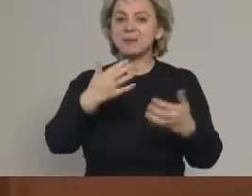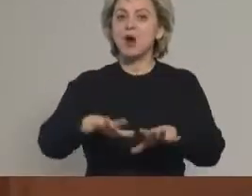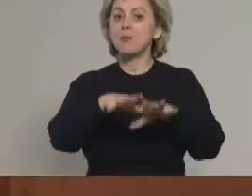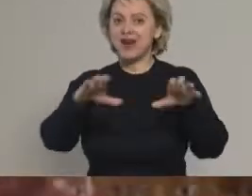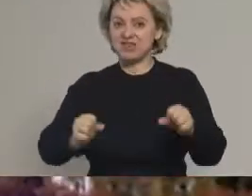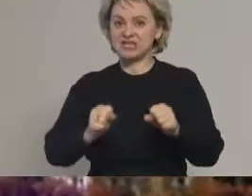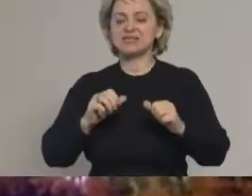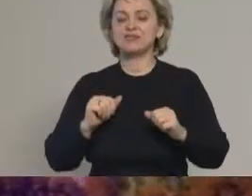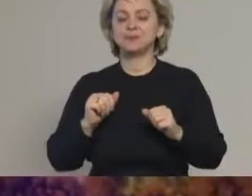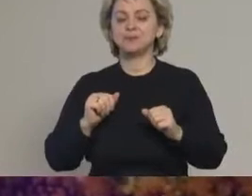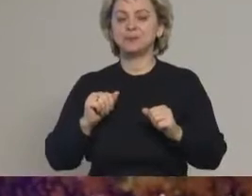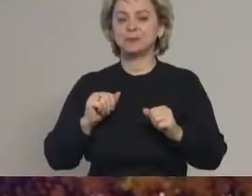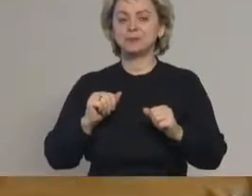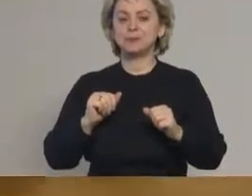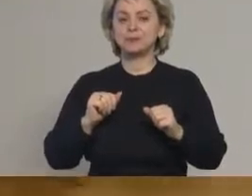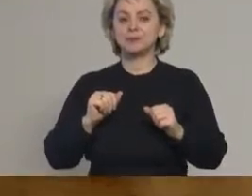правительстве.